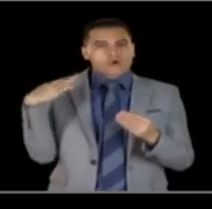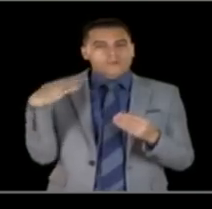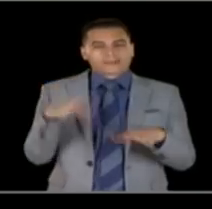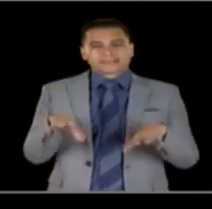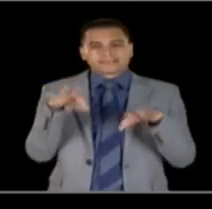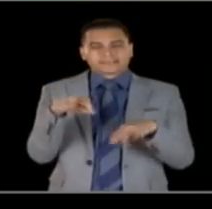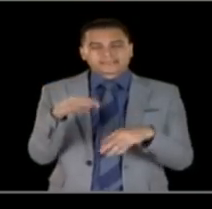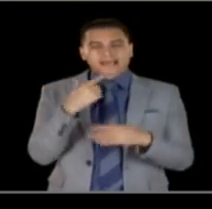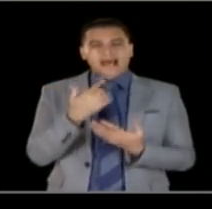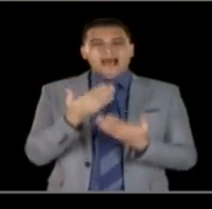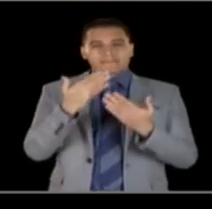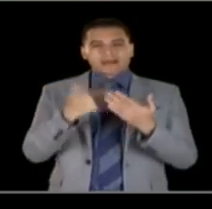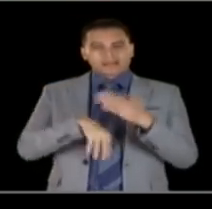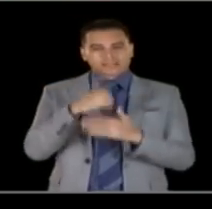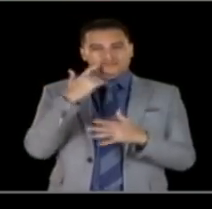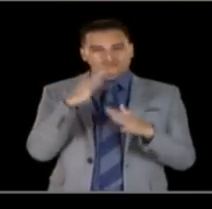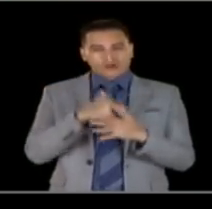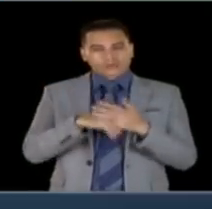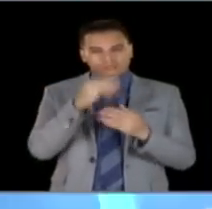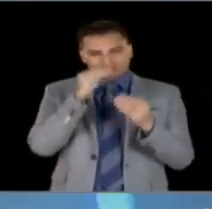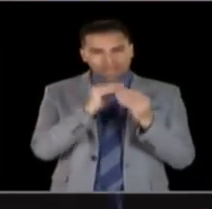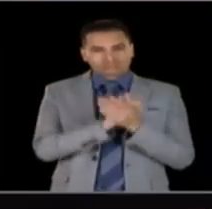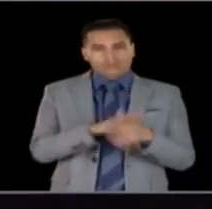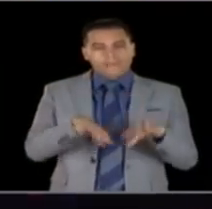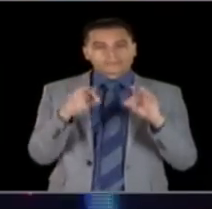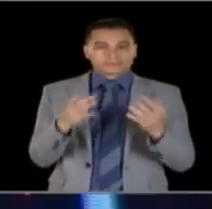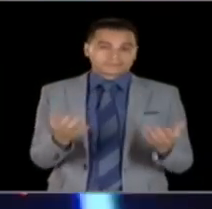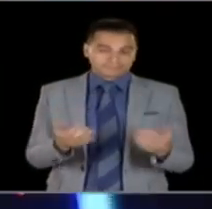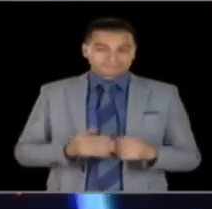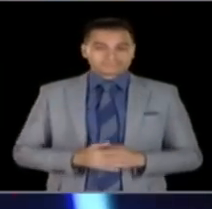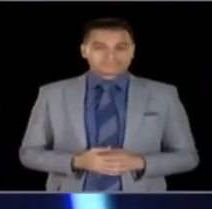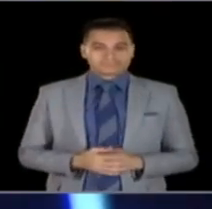على امل ان احنا نظهر بشكل كويس ونكسب صحاب جديده.